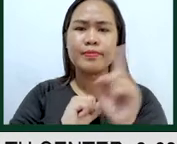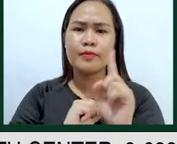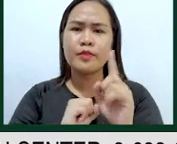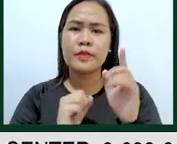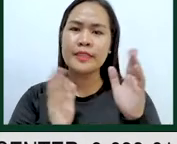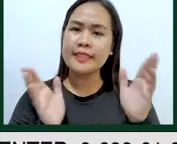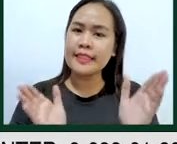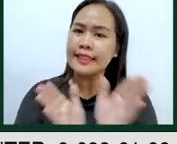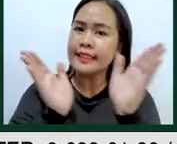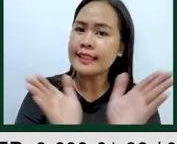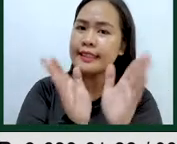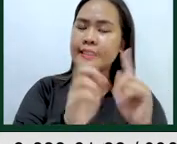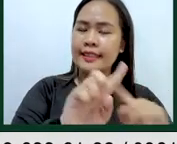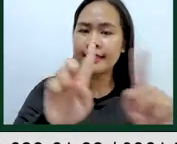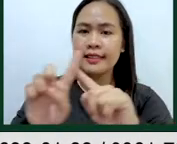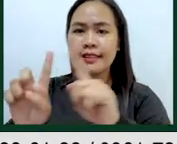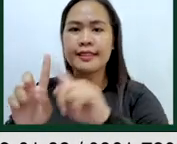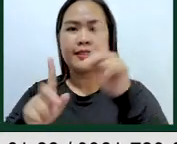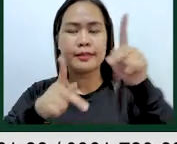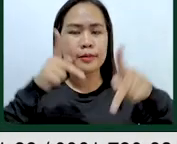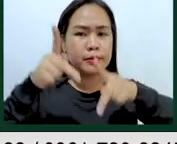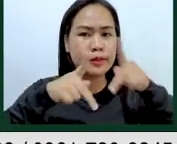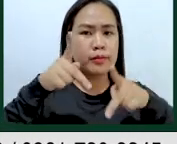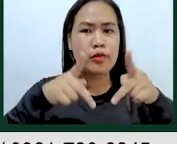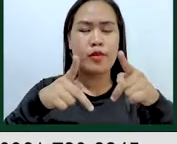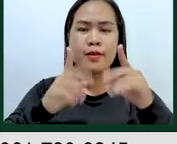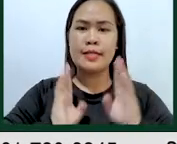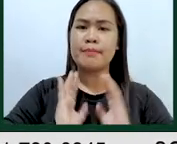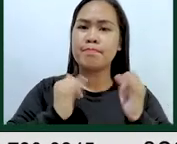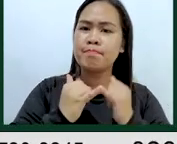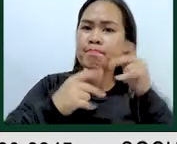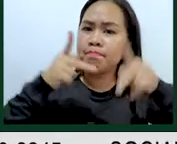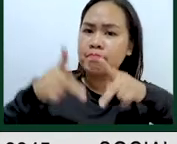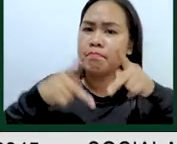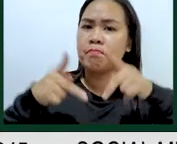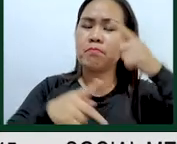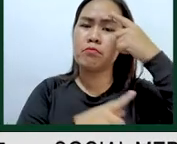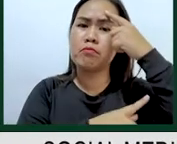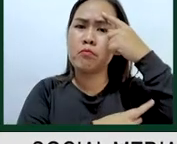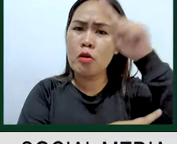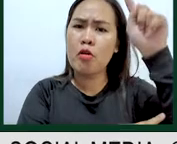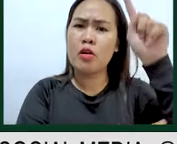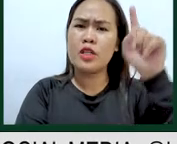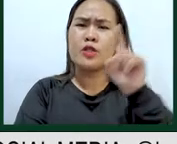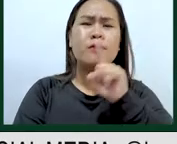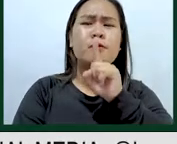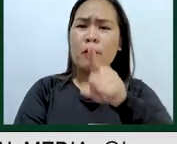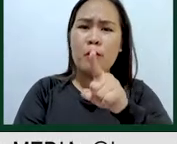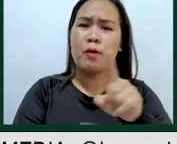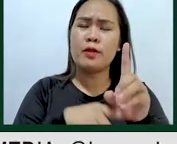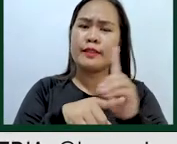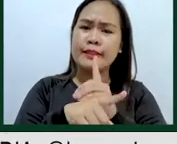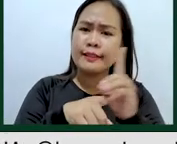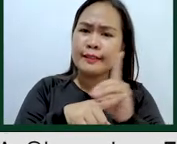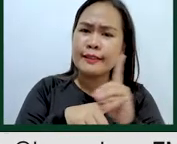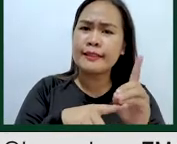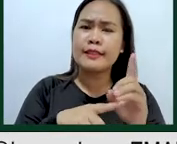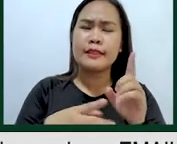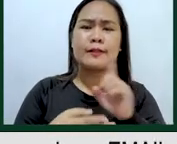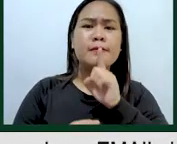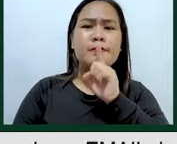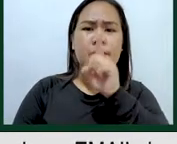paghihikayat lamang sa ating mga kababayan, sa ating mga kabarangay, na disiplina talaga ang